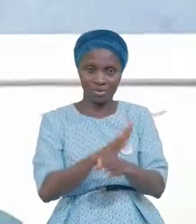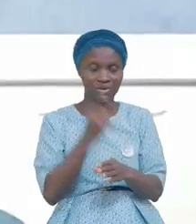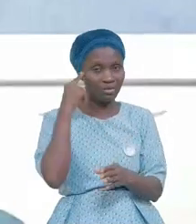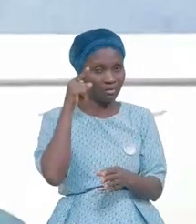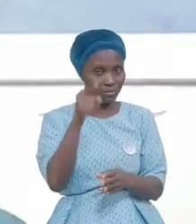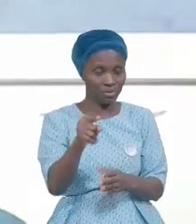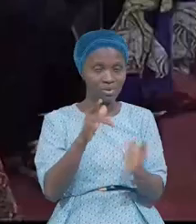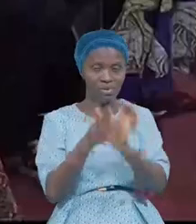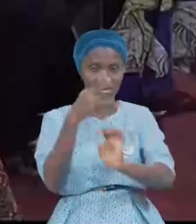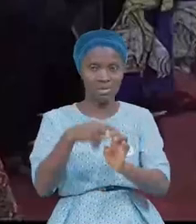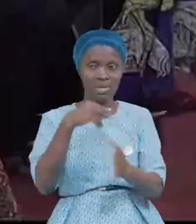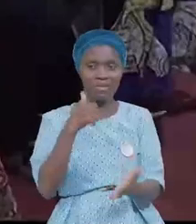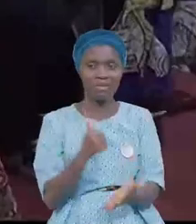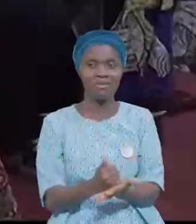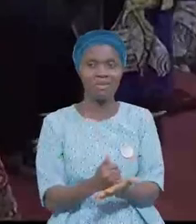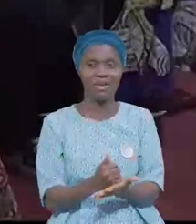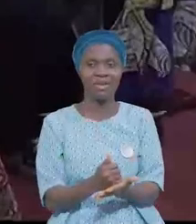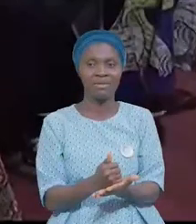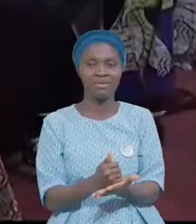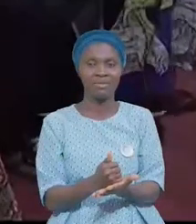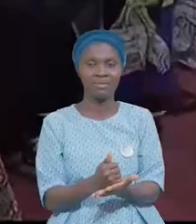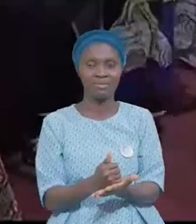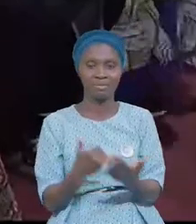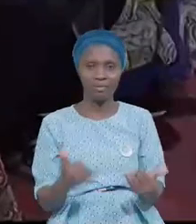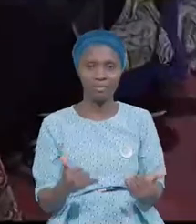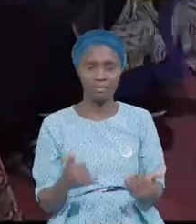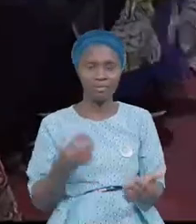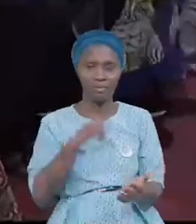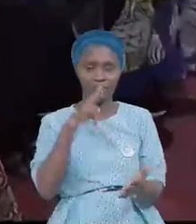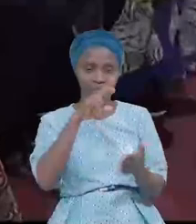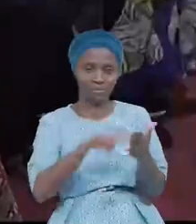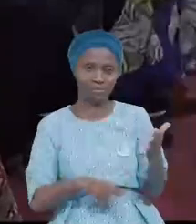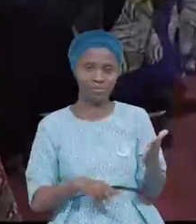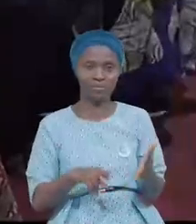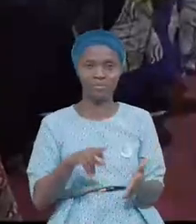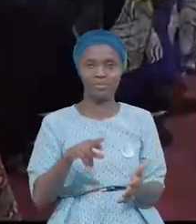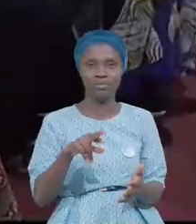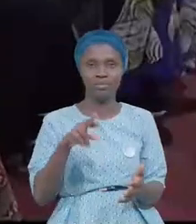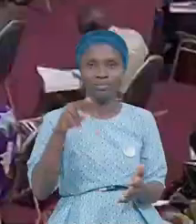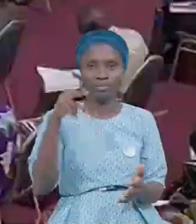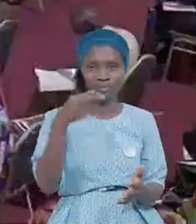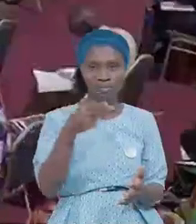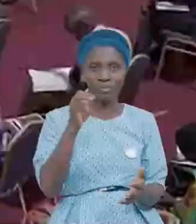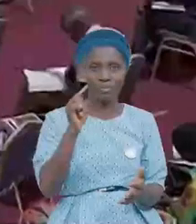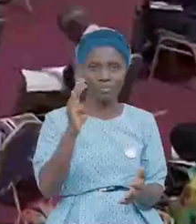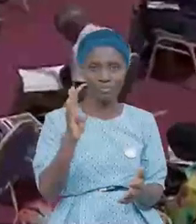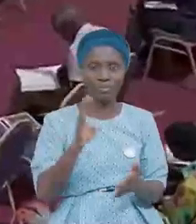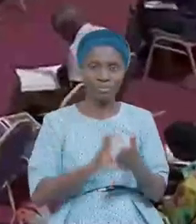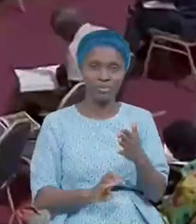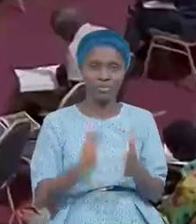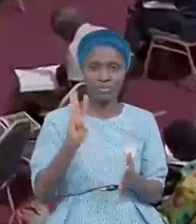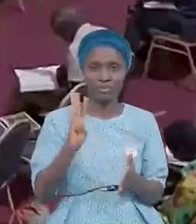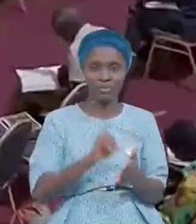au nom de Jésus. En Hébreux chapitre 4, verset